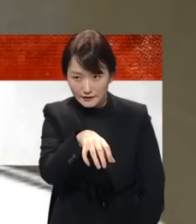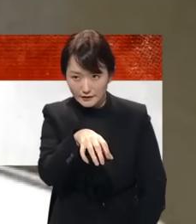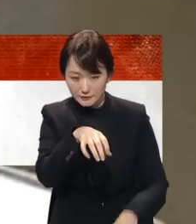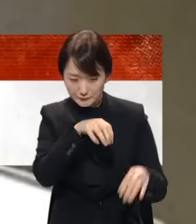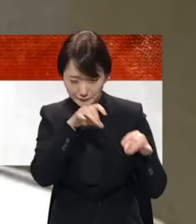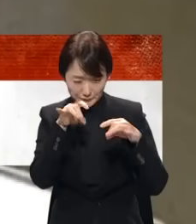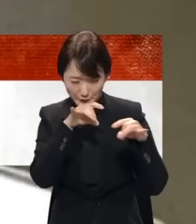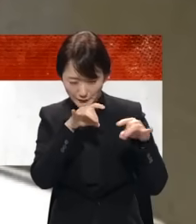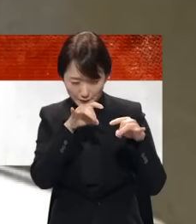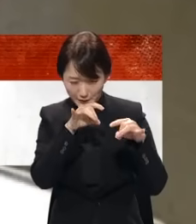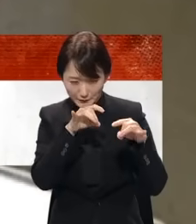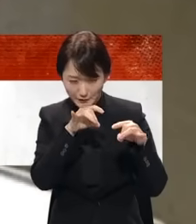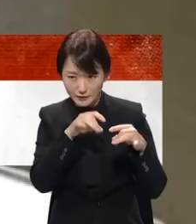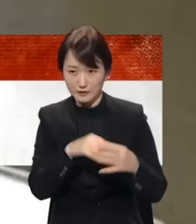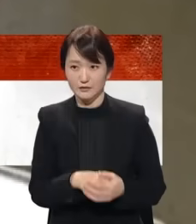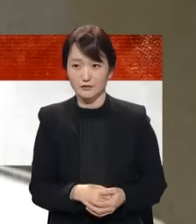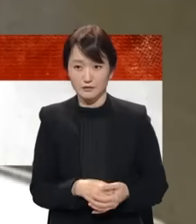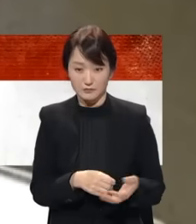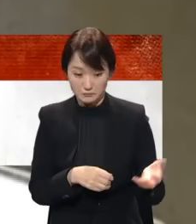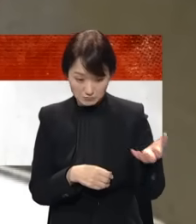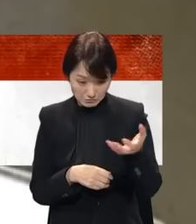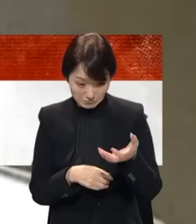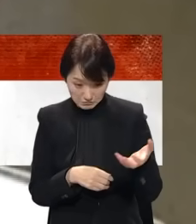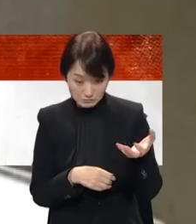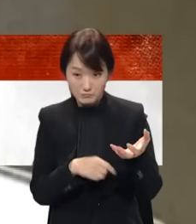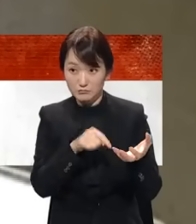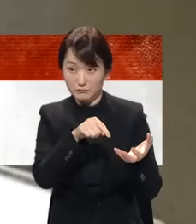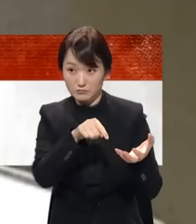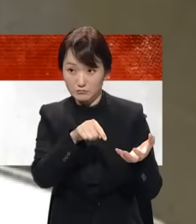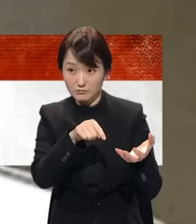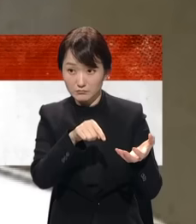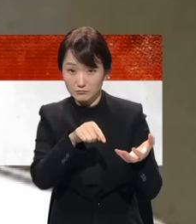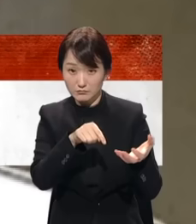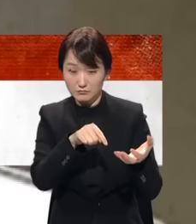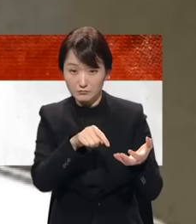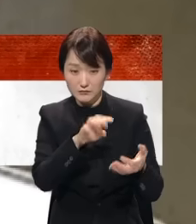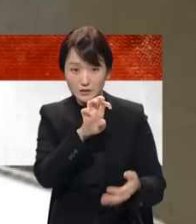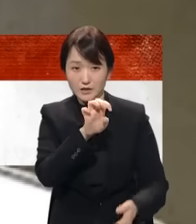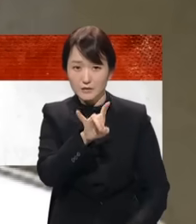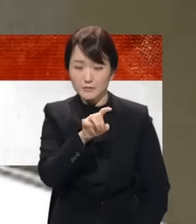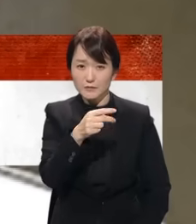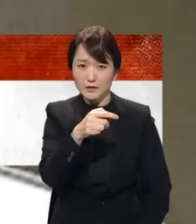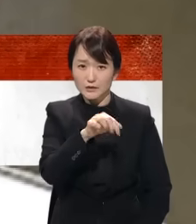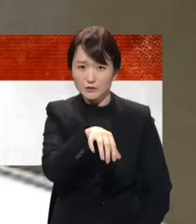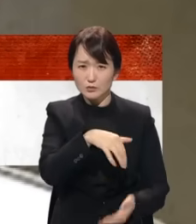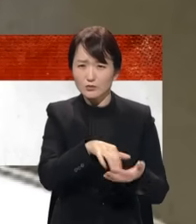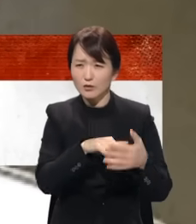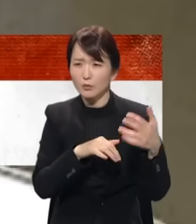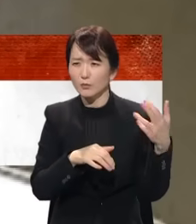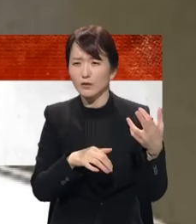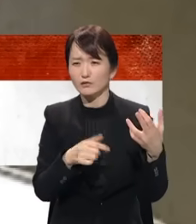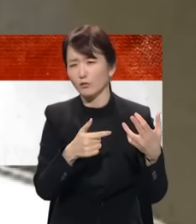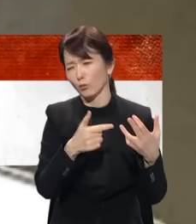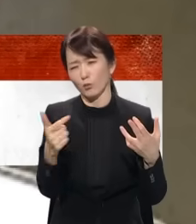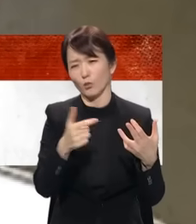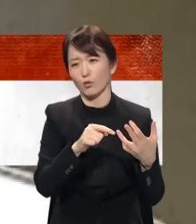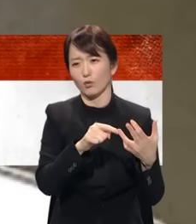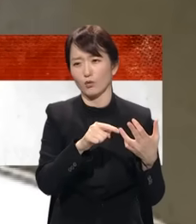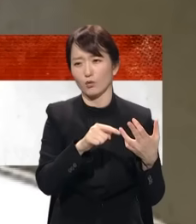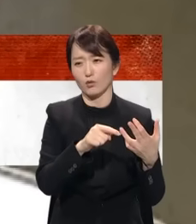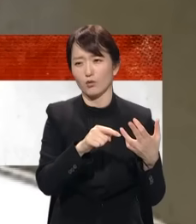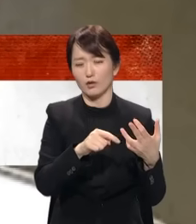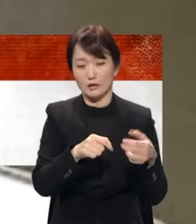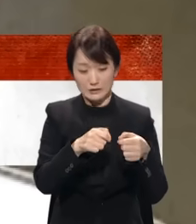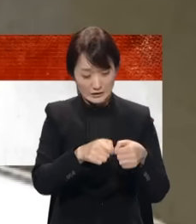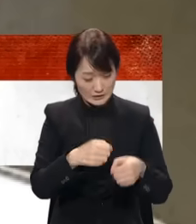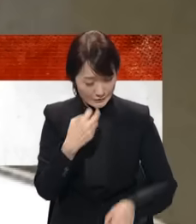대부도에. 아. 이동을 했는데 이제 거기서 네. 전부 다 펜션이 네. 80개 정도 되더라고요. 너무 많았어요. 네. 그래서 대리